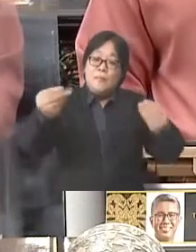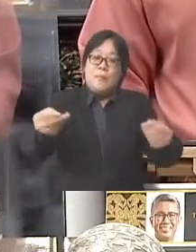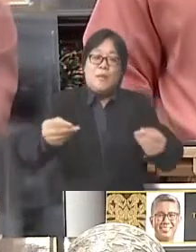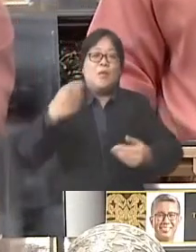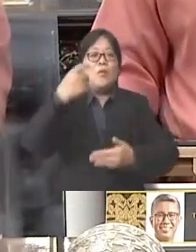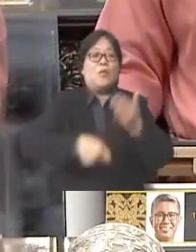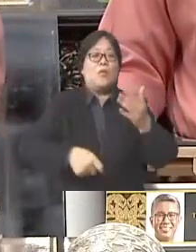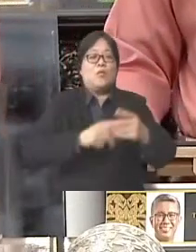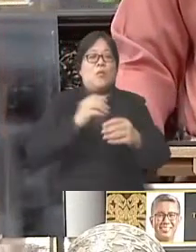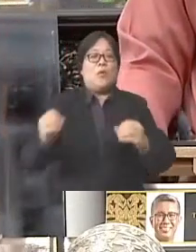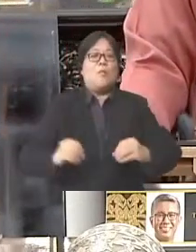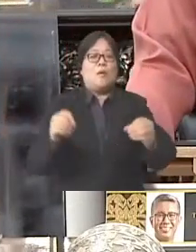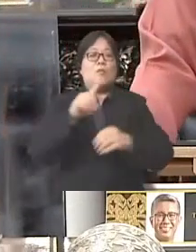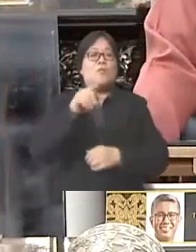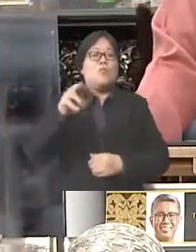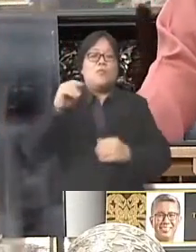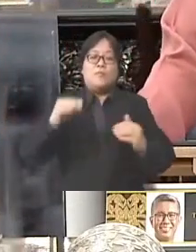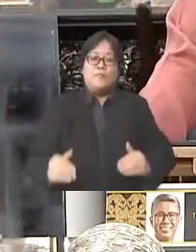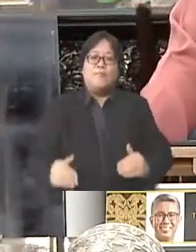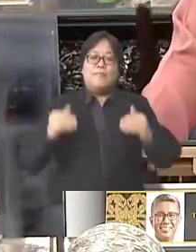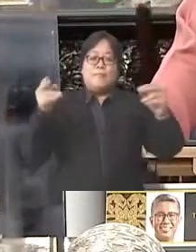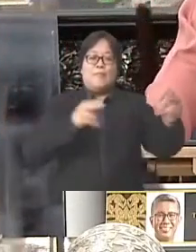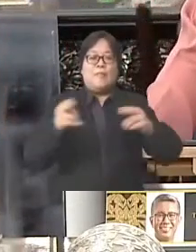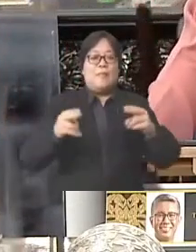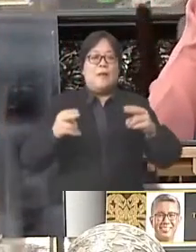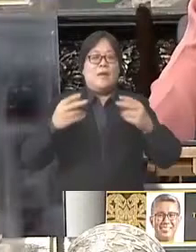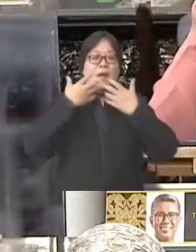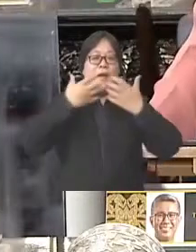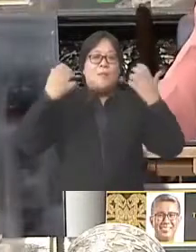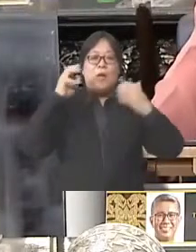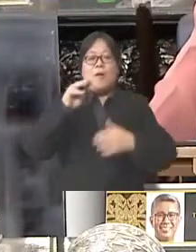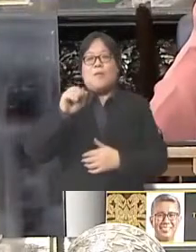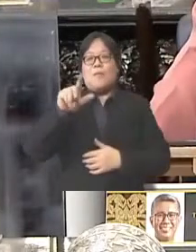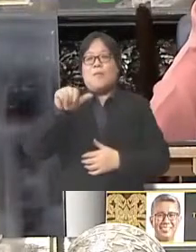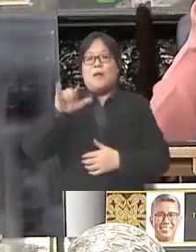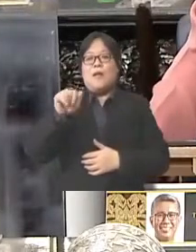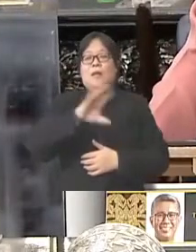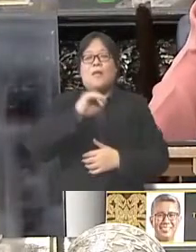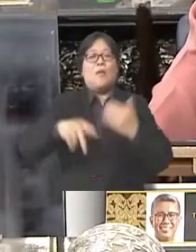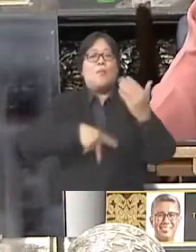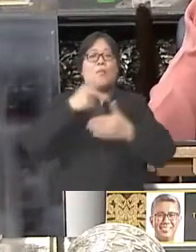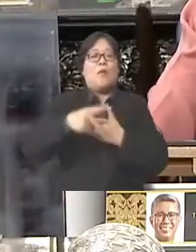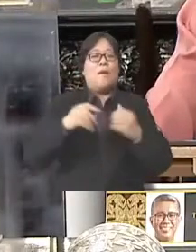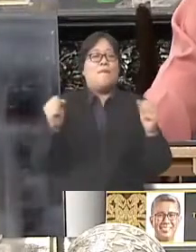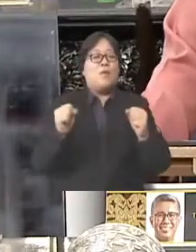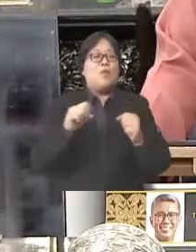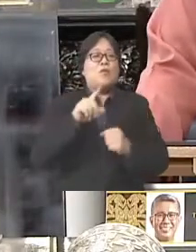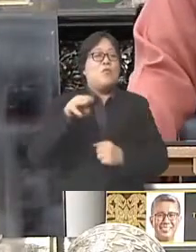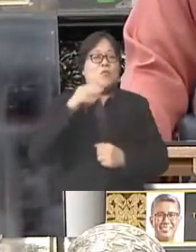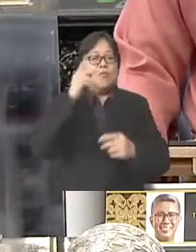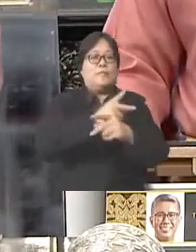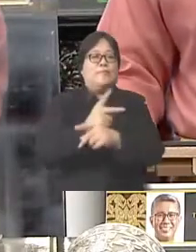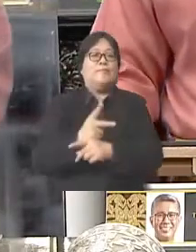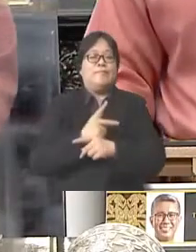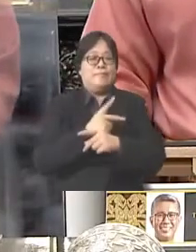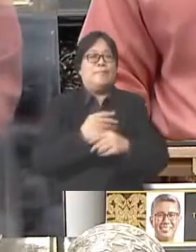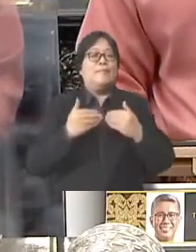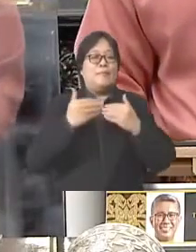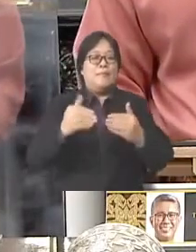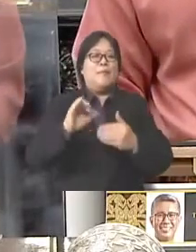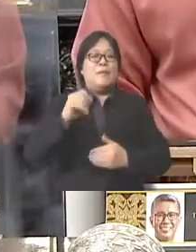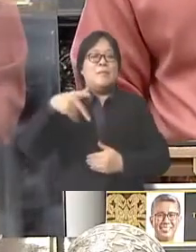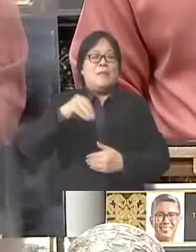bagi kos operasi Zoo Usaha meningkatkan pembiakan harimau Malaya dan pelaksanaan program frozenshop untuk memelihara kelangsungan